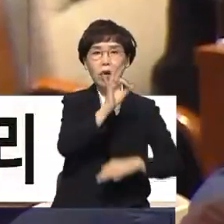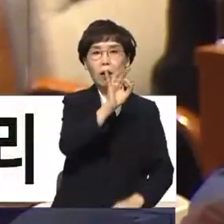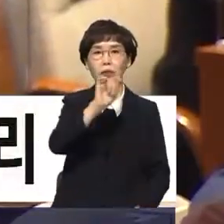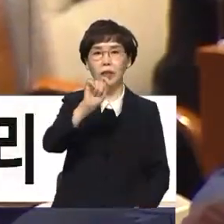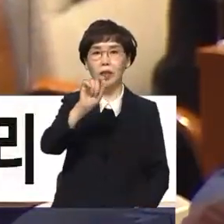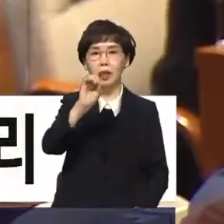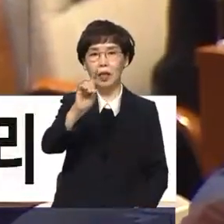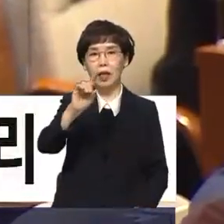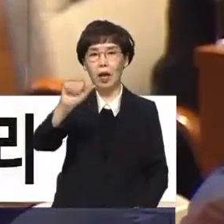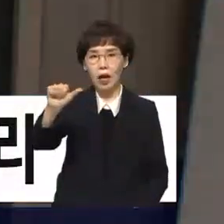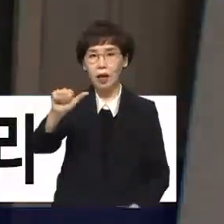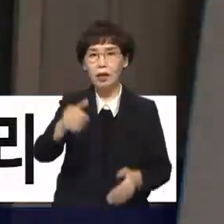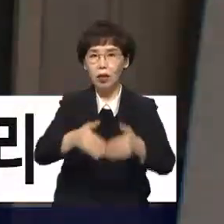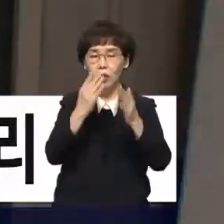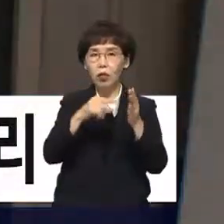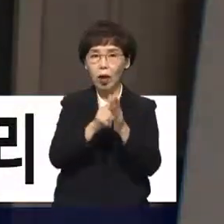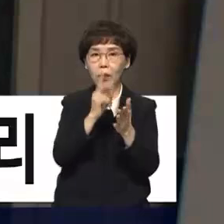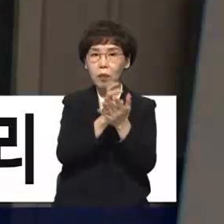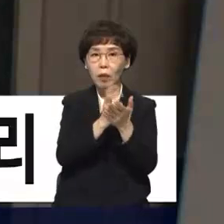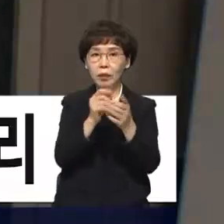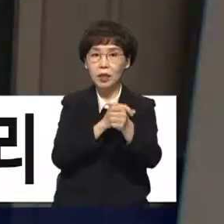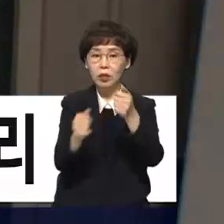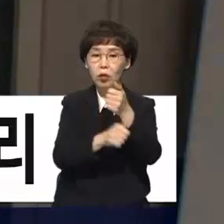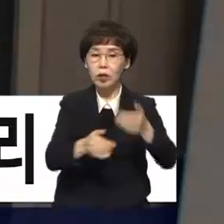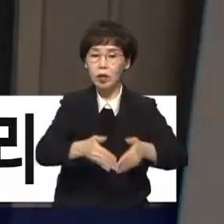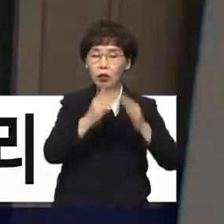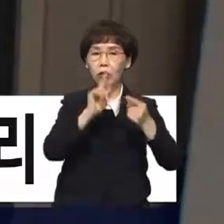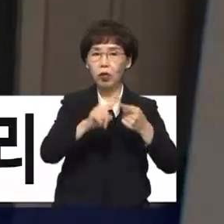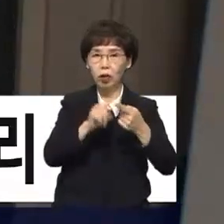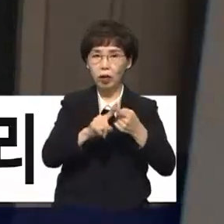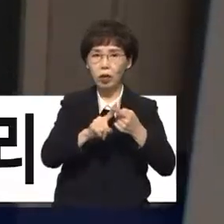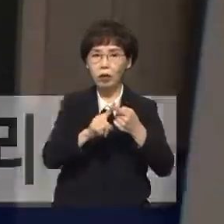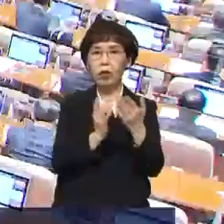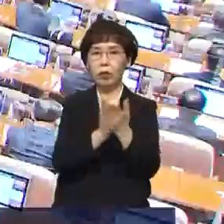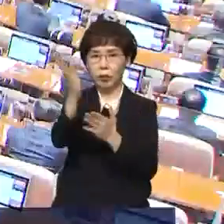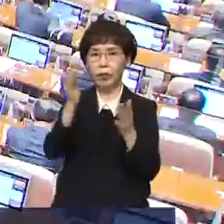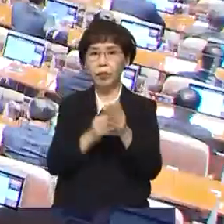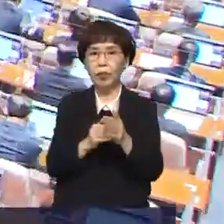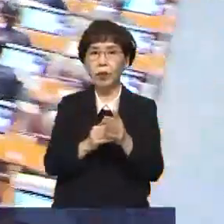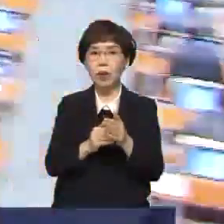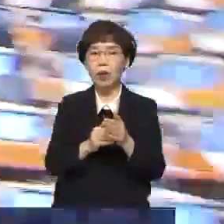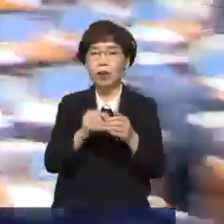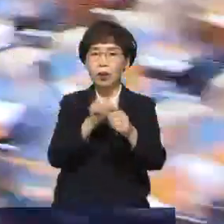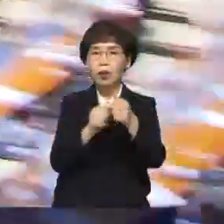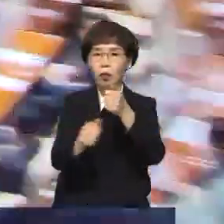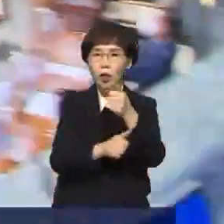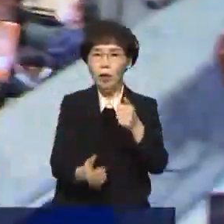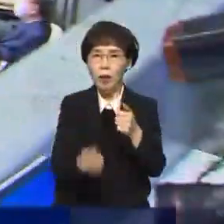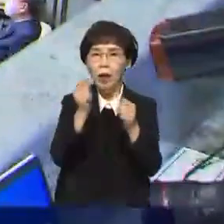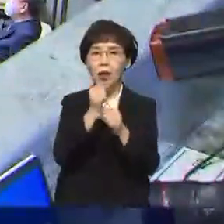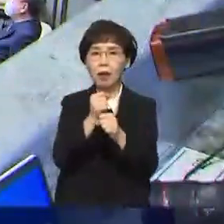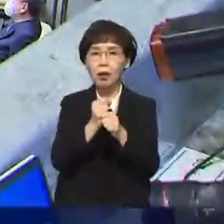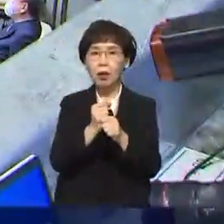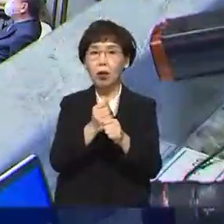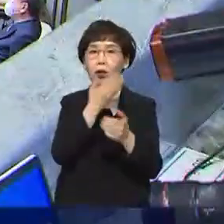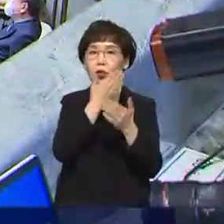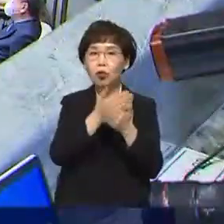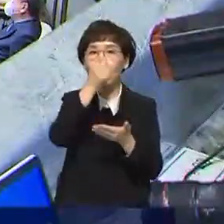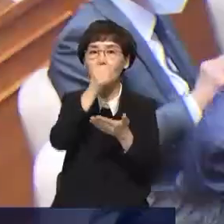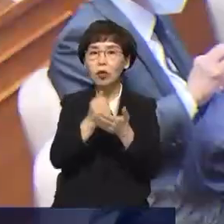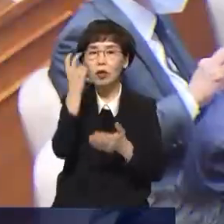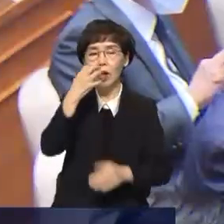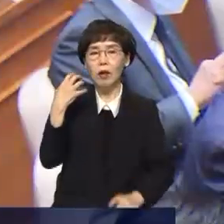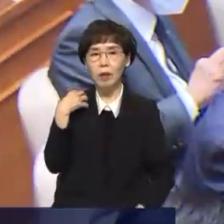논의를 위한 사법개혁특별위원회 구성 결의안도 함께 처리됐습니다. 사개특위를 조속히 출범시켜 중대범죄수사를